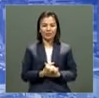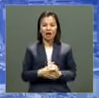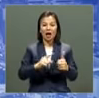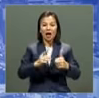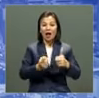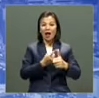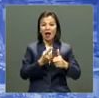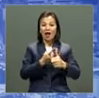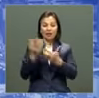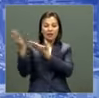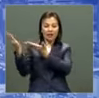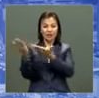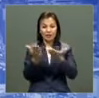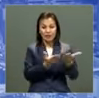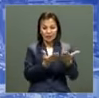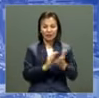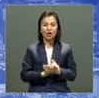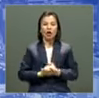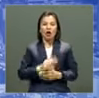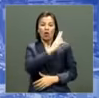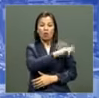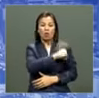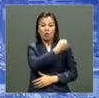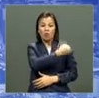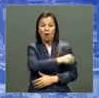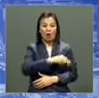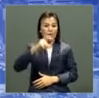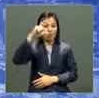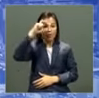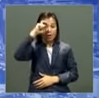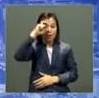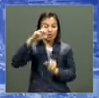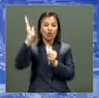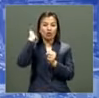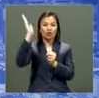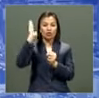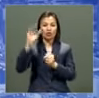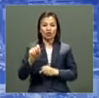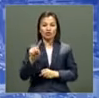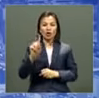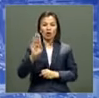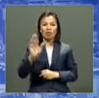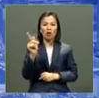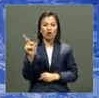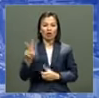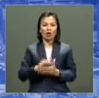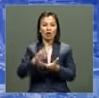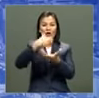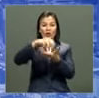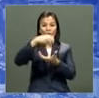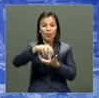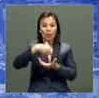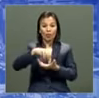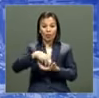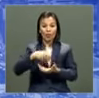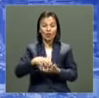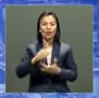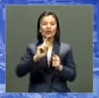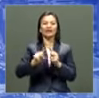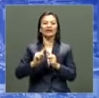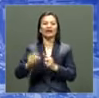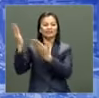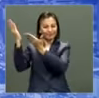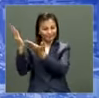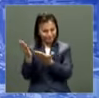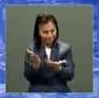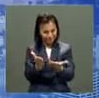แรกค่ะเรียนเชิญนายแพทย์ทวีสินวิษณุโยธินโฆษกสบคแถลงถึงสถานการณ์รวมถึงการดำเนินการในมาตรการต่างๆเรีย